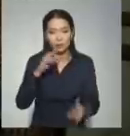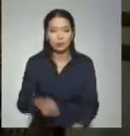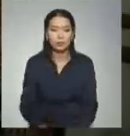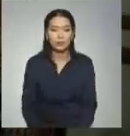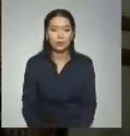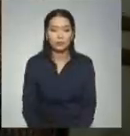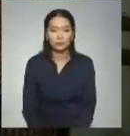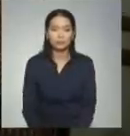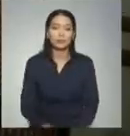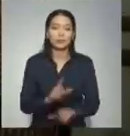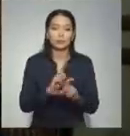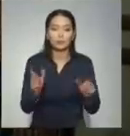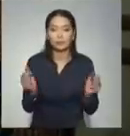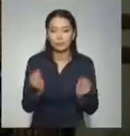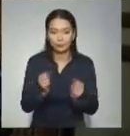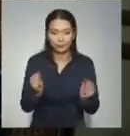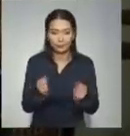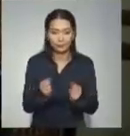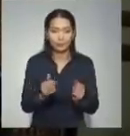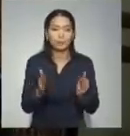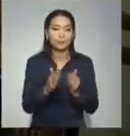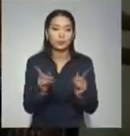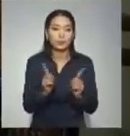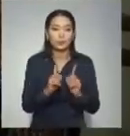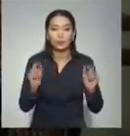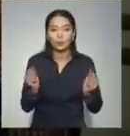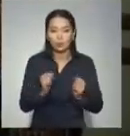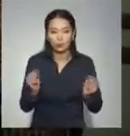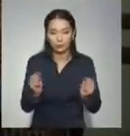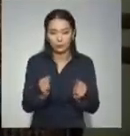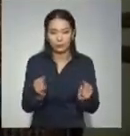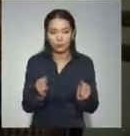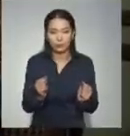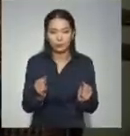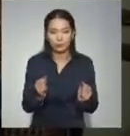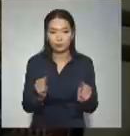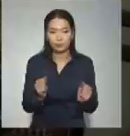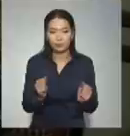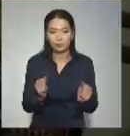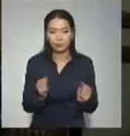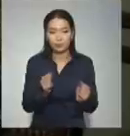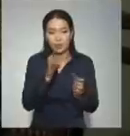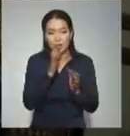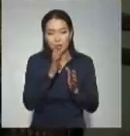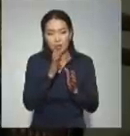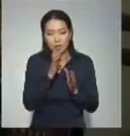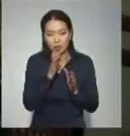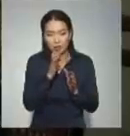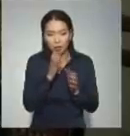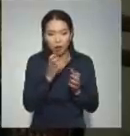школе холодно. А дома? Дома тоже холодно. А где греться? Греемся под